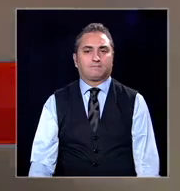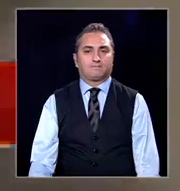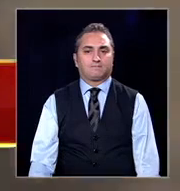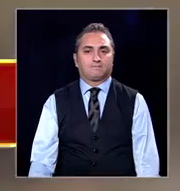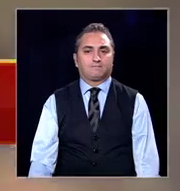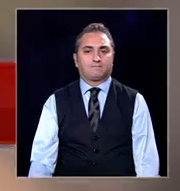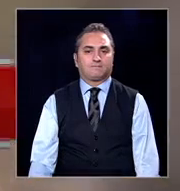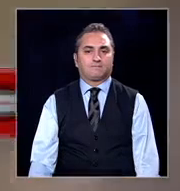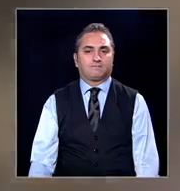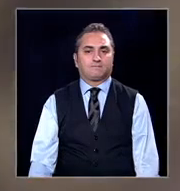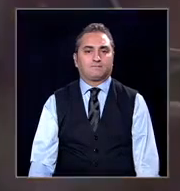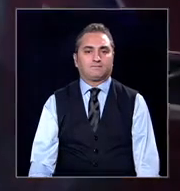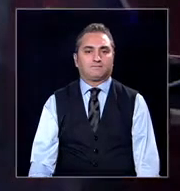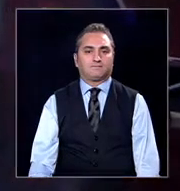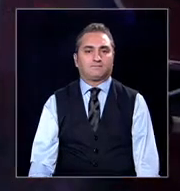mı? Çağır.